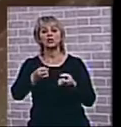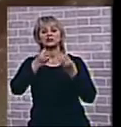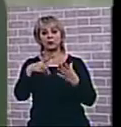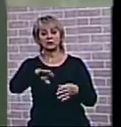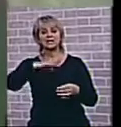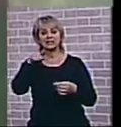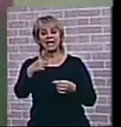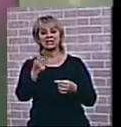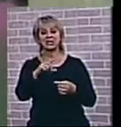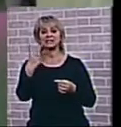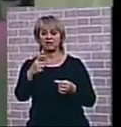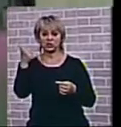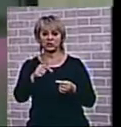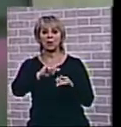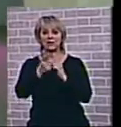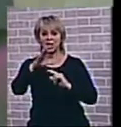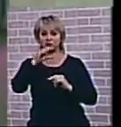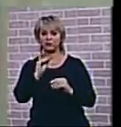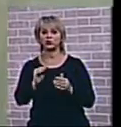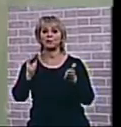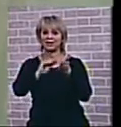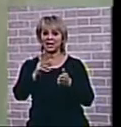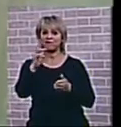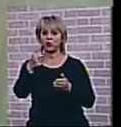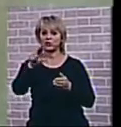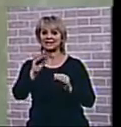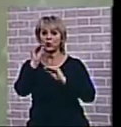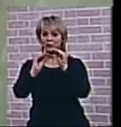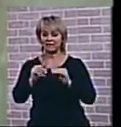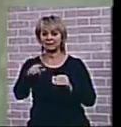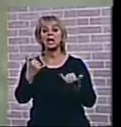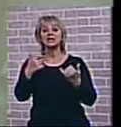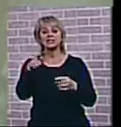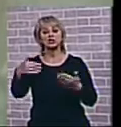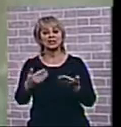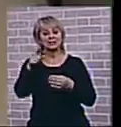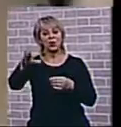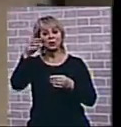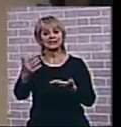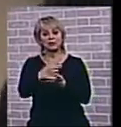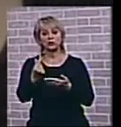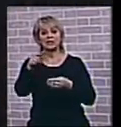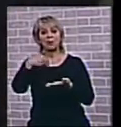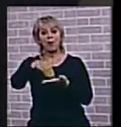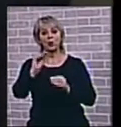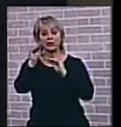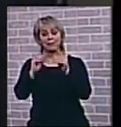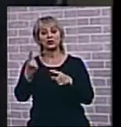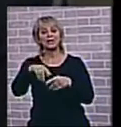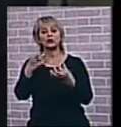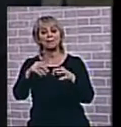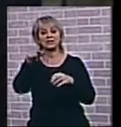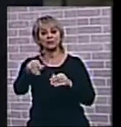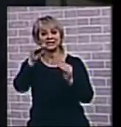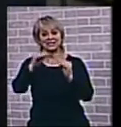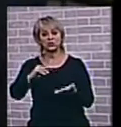просто. Достаточно один раз в две недели менять воду и подкармливать водоросли удобрениями. Сейчас инноваторы собирают деньги на покупку оборудования, которое позволит